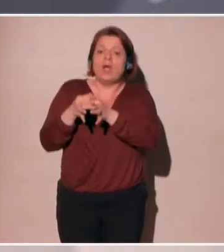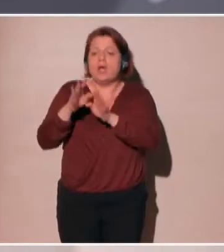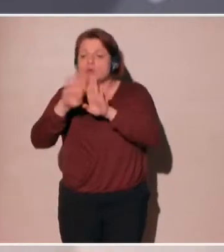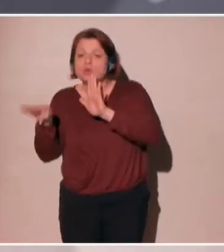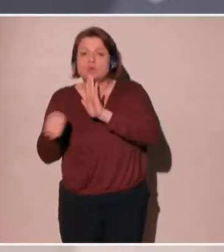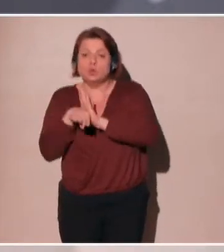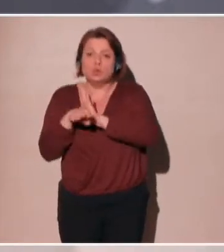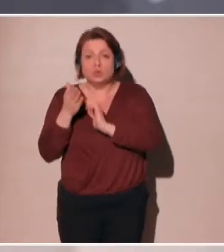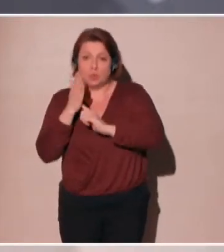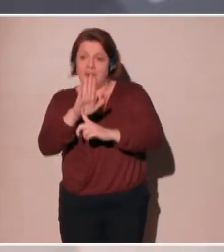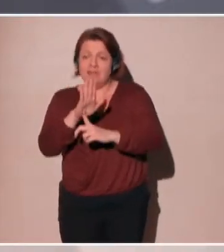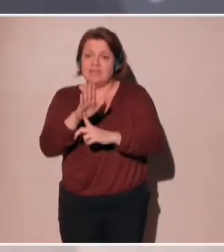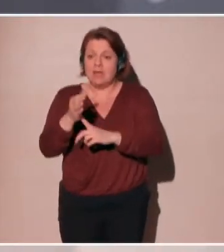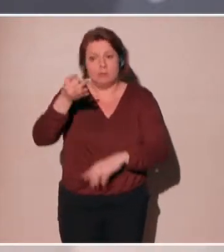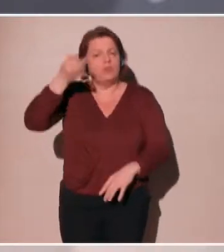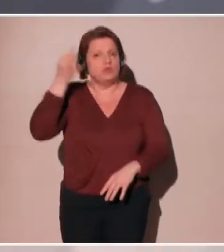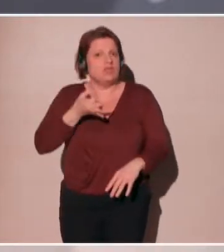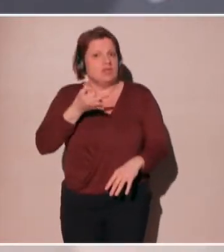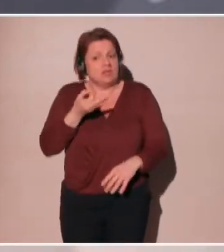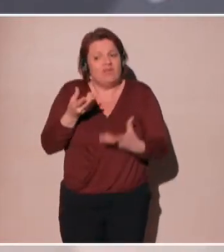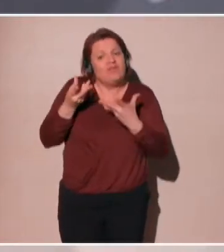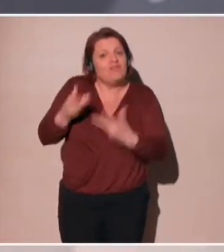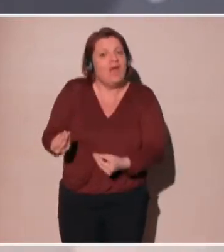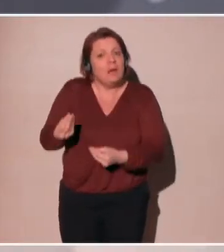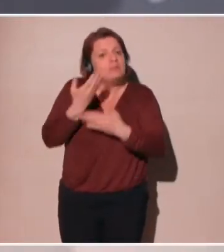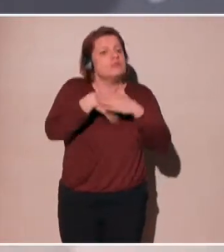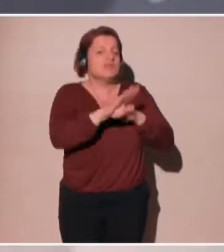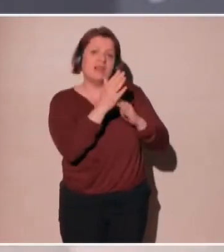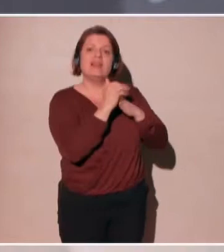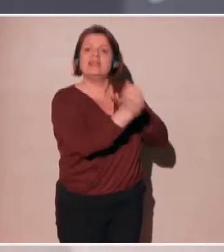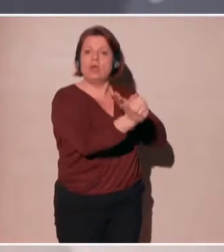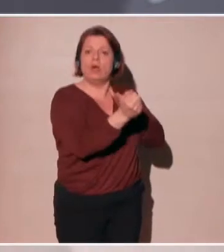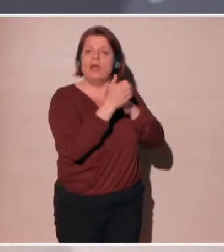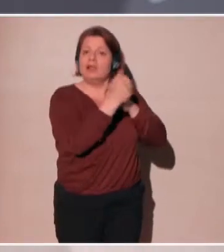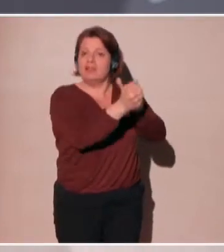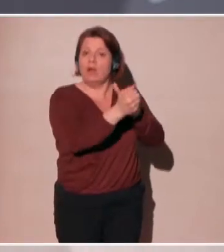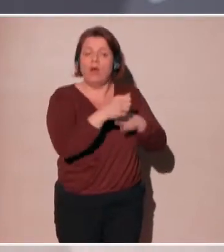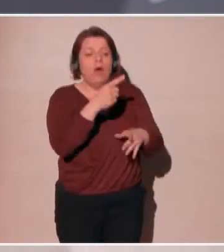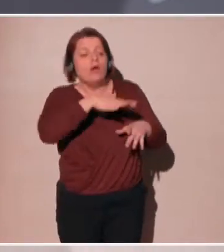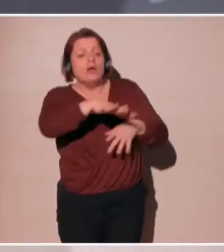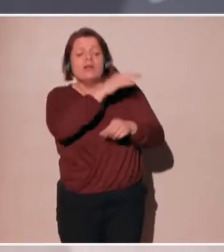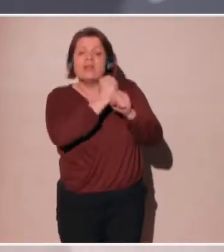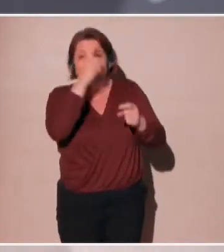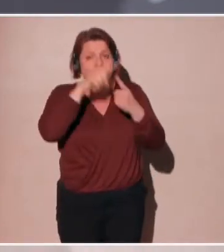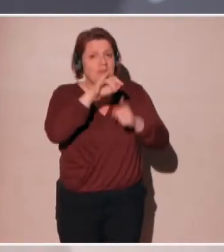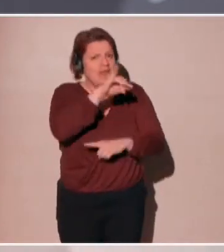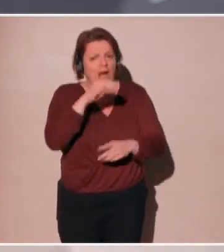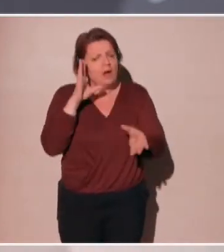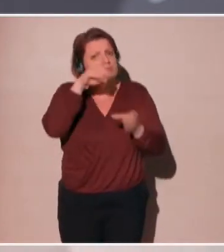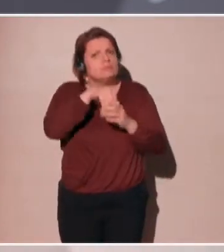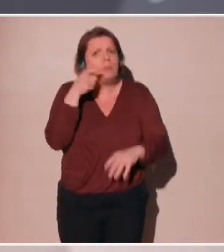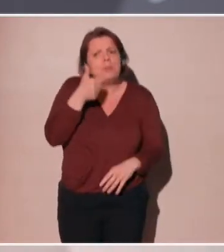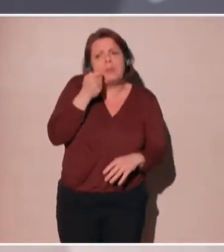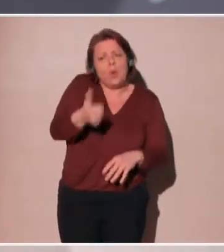sous-représentées était extrêmement faible parmi les leaders et parmi ceux et celles qui travaillent dans le domaine de l'IA. Et si l'on réfléchit à ces